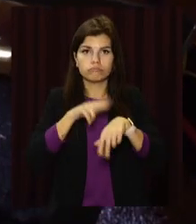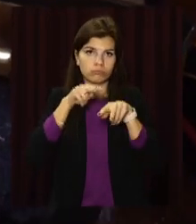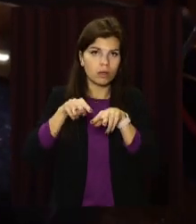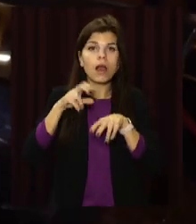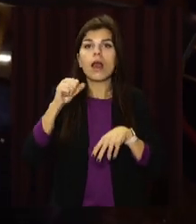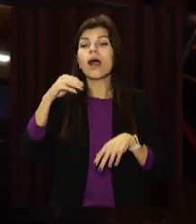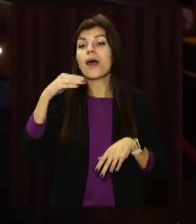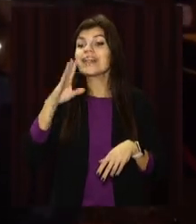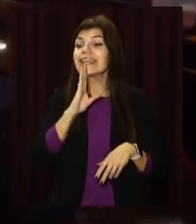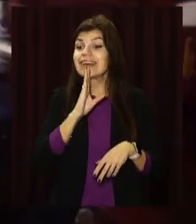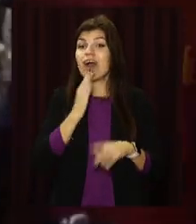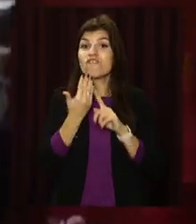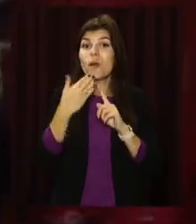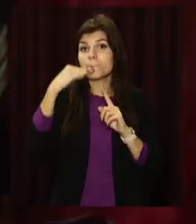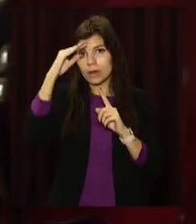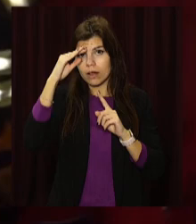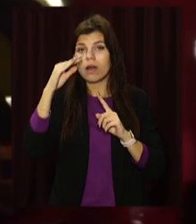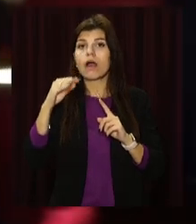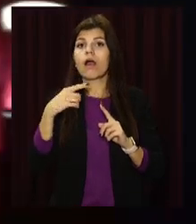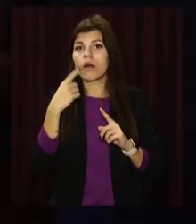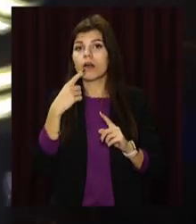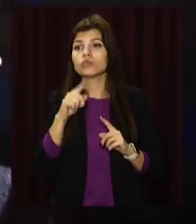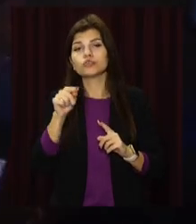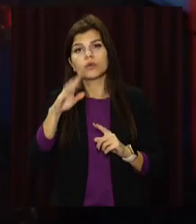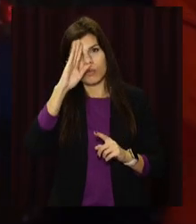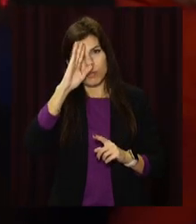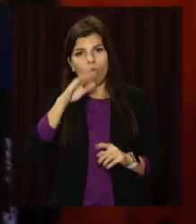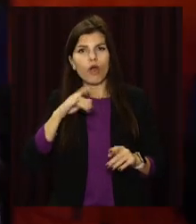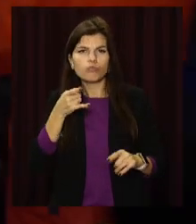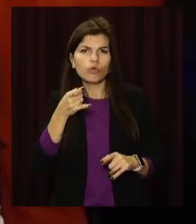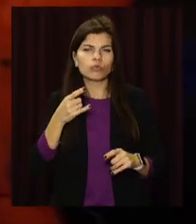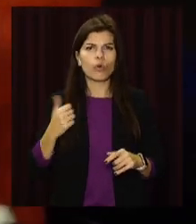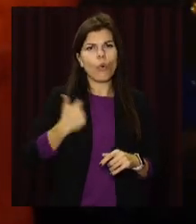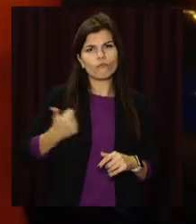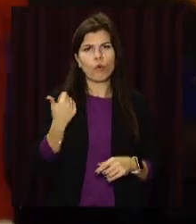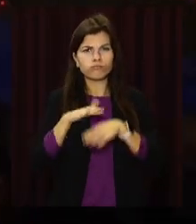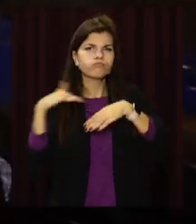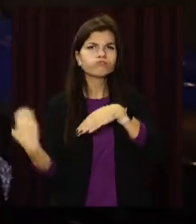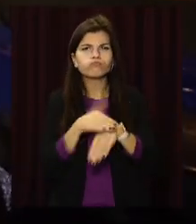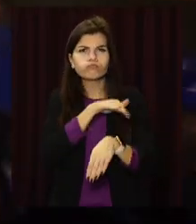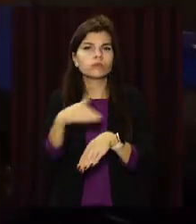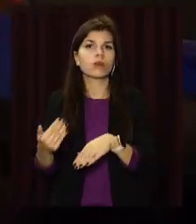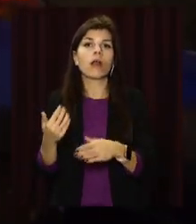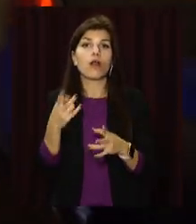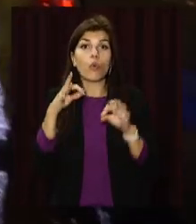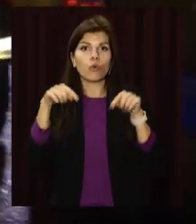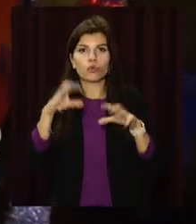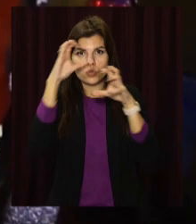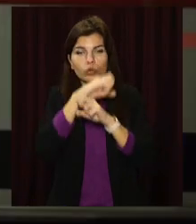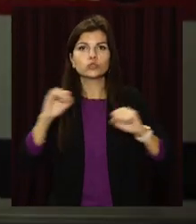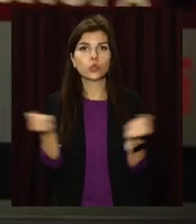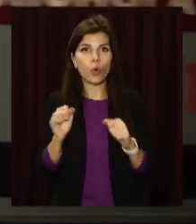у ДТП стверджує – парубок гонщик. Він хизувався віражами на авто в соцмережі, а тієї фатальної ночі